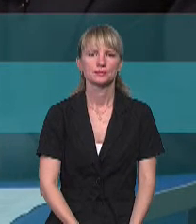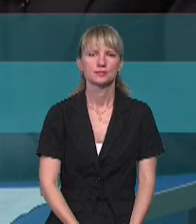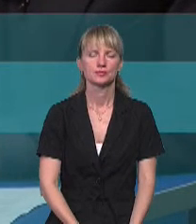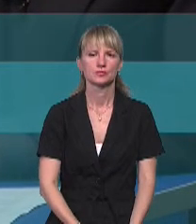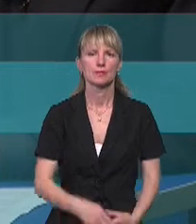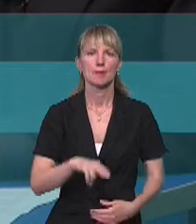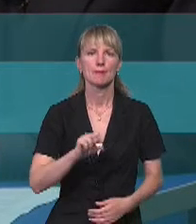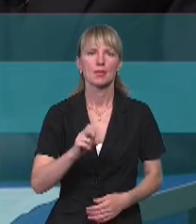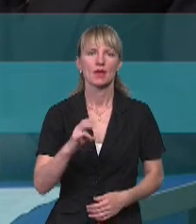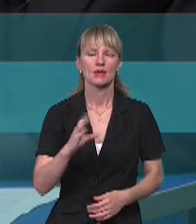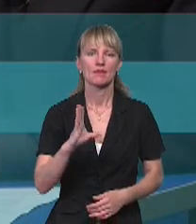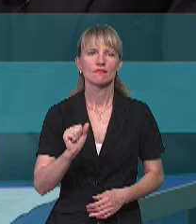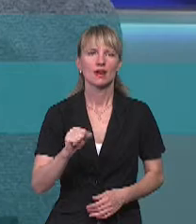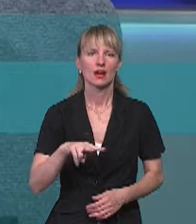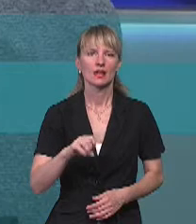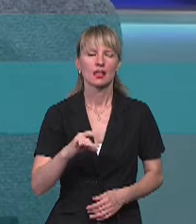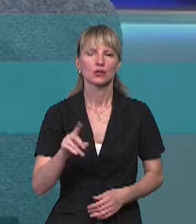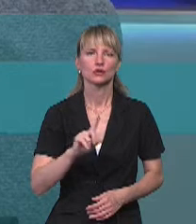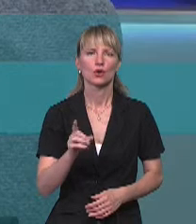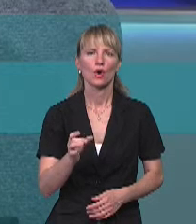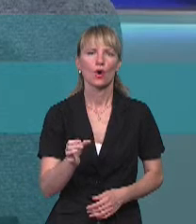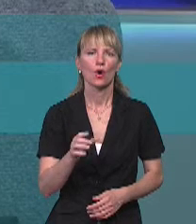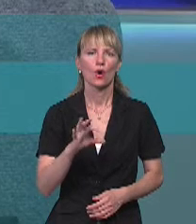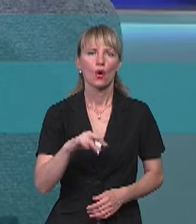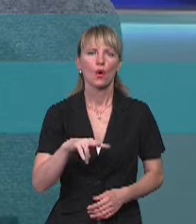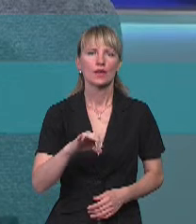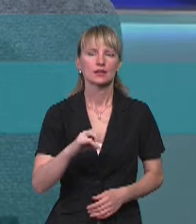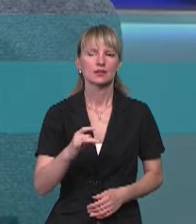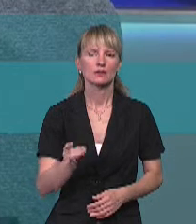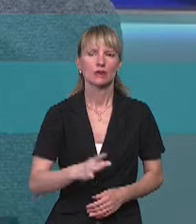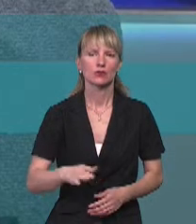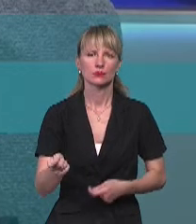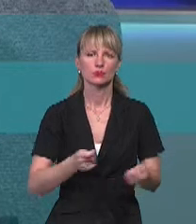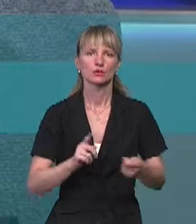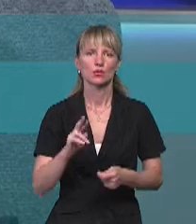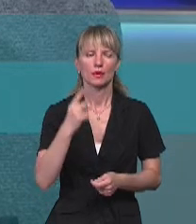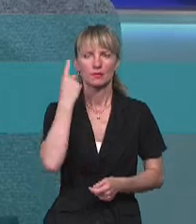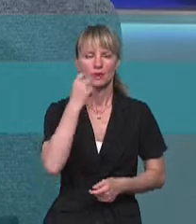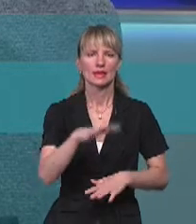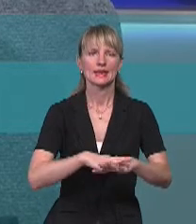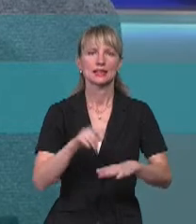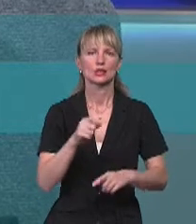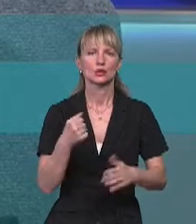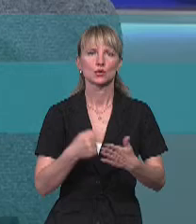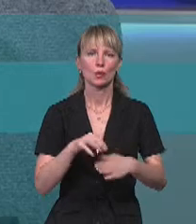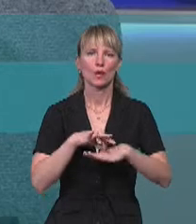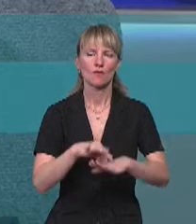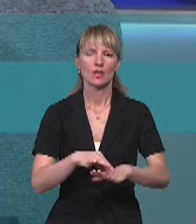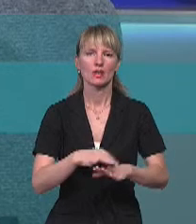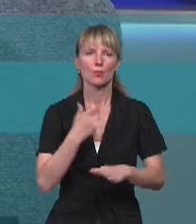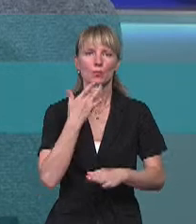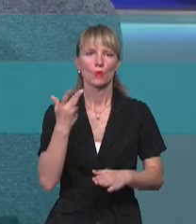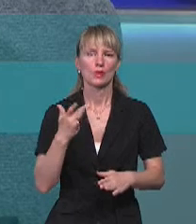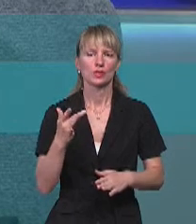Пан Валерію, що Олександрівська райадміністрація зробила для того, аби інформувати населення щодо проведення публічних